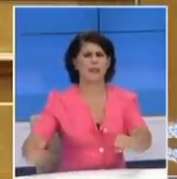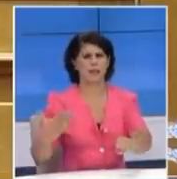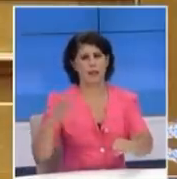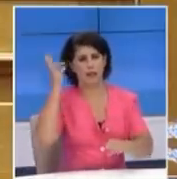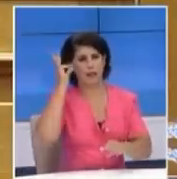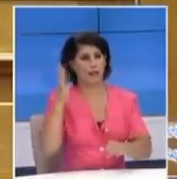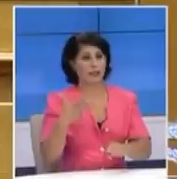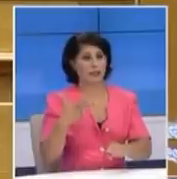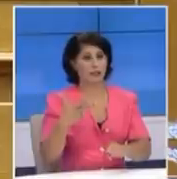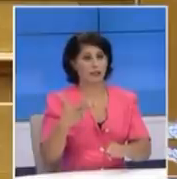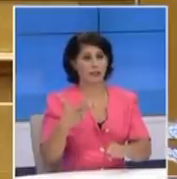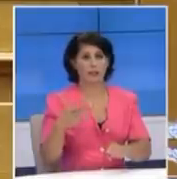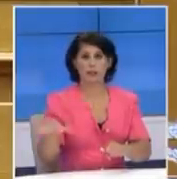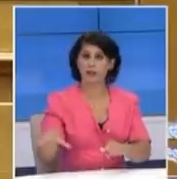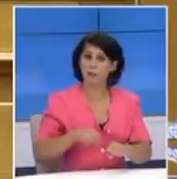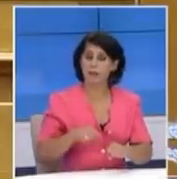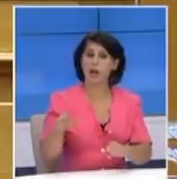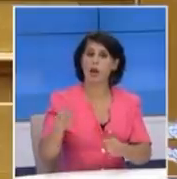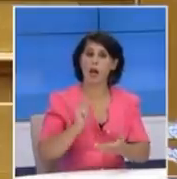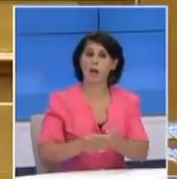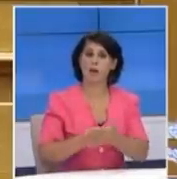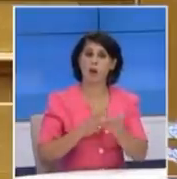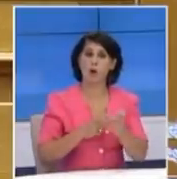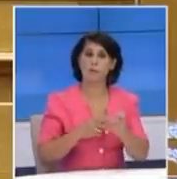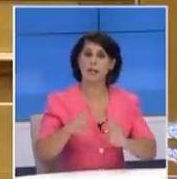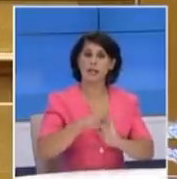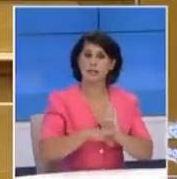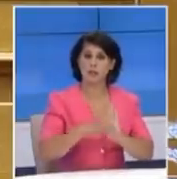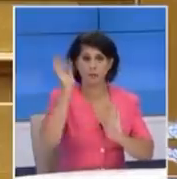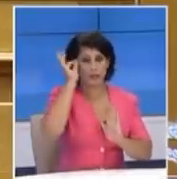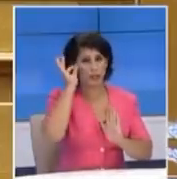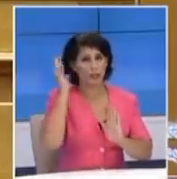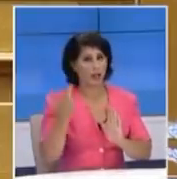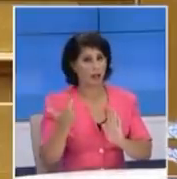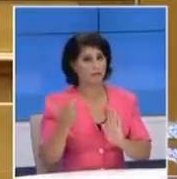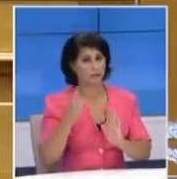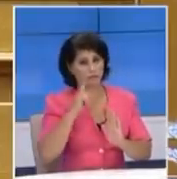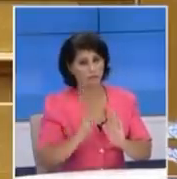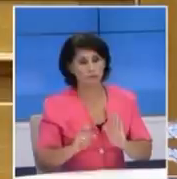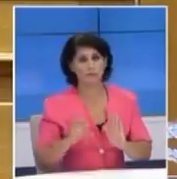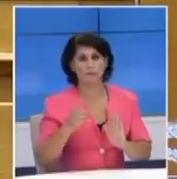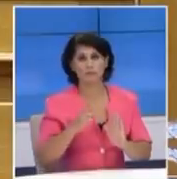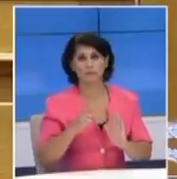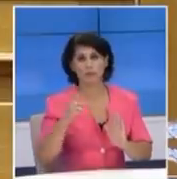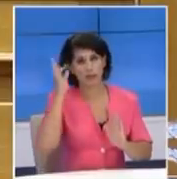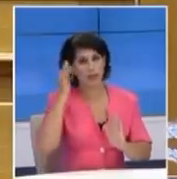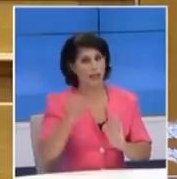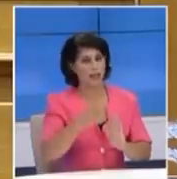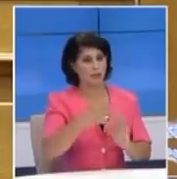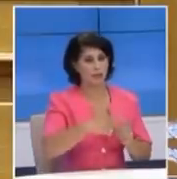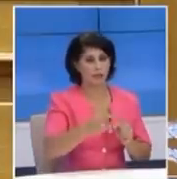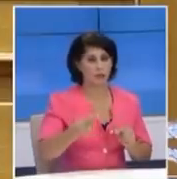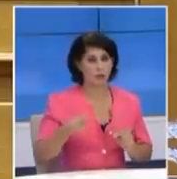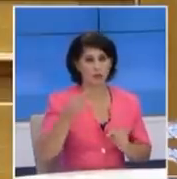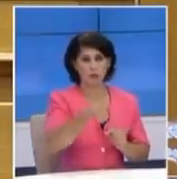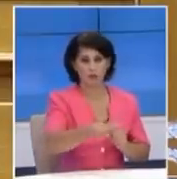λοιπόν, γιατί να μην πάρω οπλικά συστήματα από τη Γαλλία που θέλετε να πάρετε οπλικά συστήματα. Αλλά με υποχρεώσεις στη Γαλλία. Υποχρεώσεις όπως με την Κύπρο. Τους